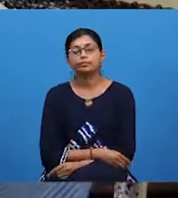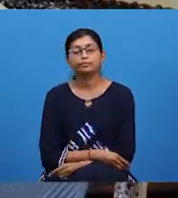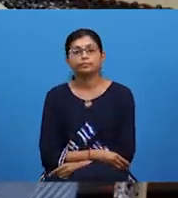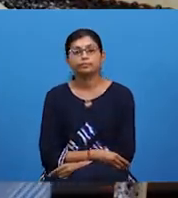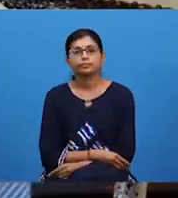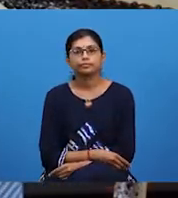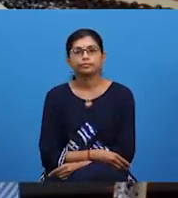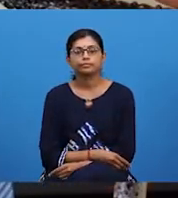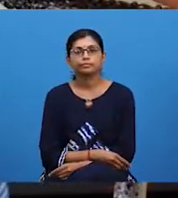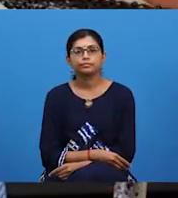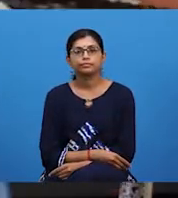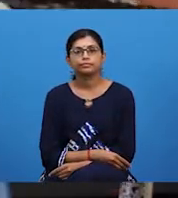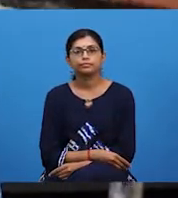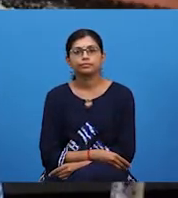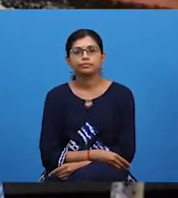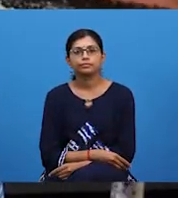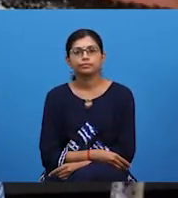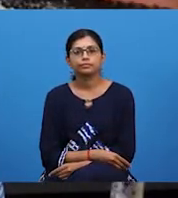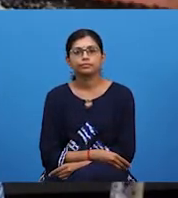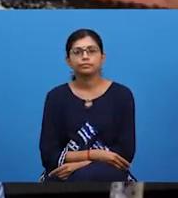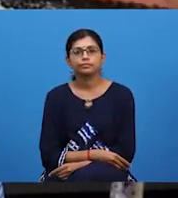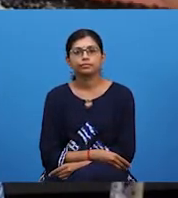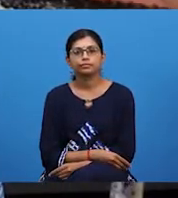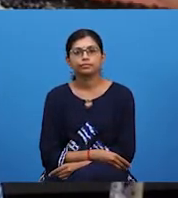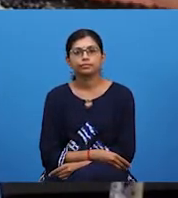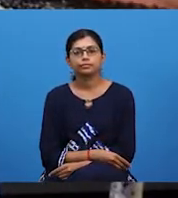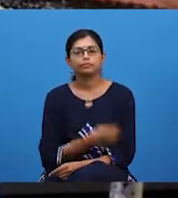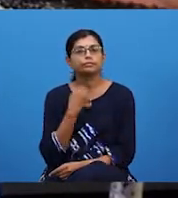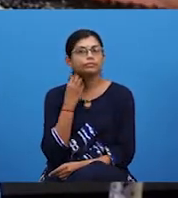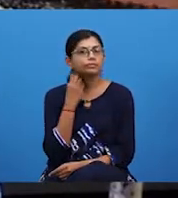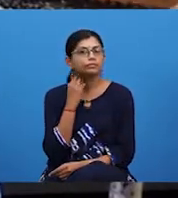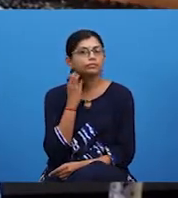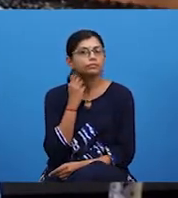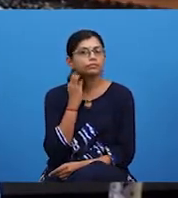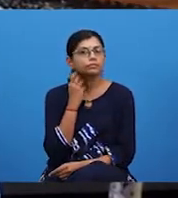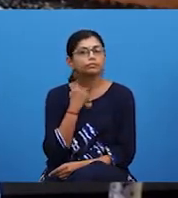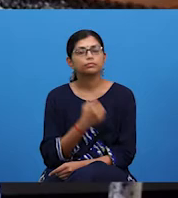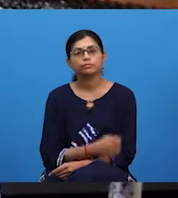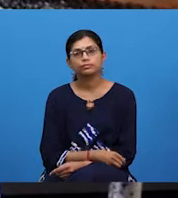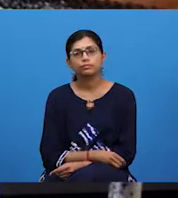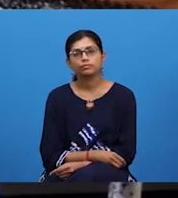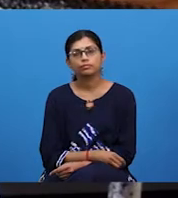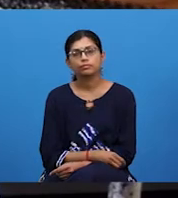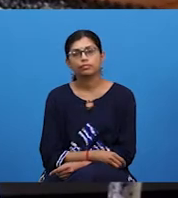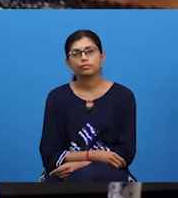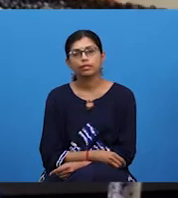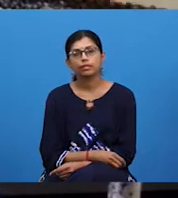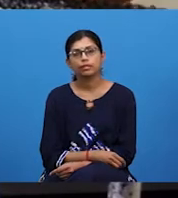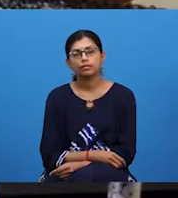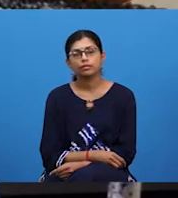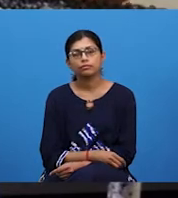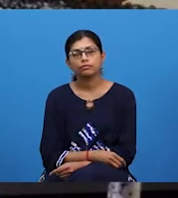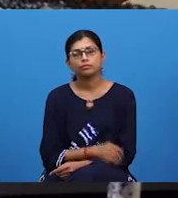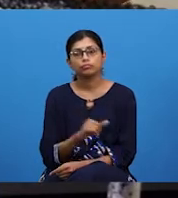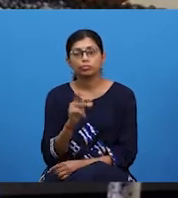Jadi mari kita lihat keputusannya. Jadi untuk tabung uji di sebelah kanan tadi, okay, kita